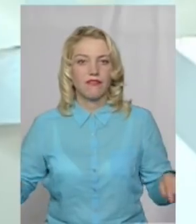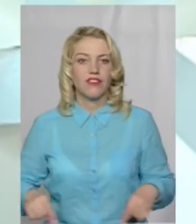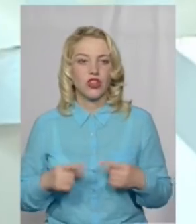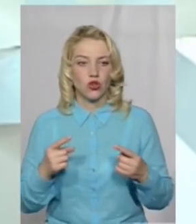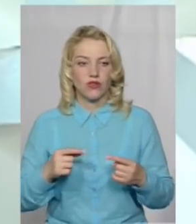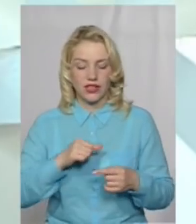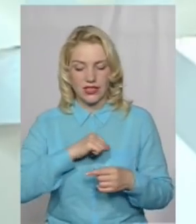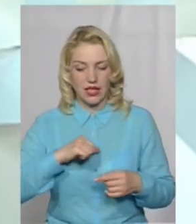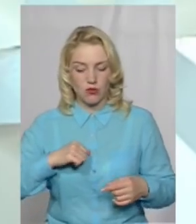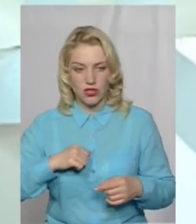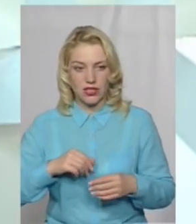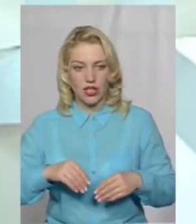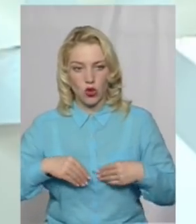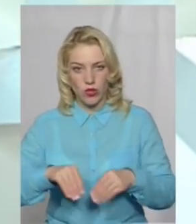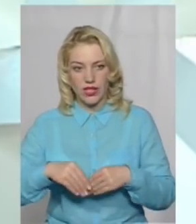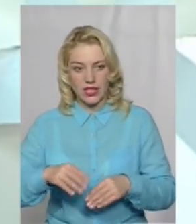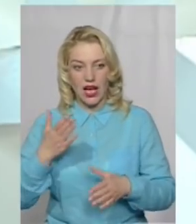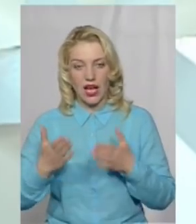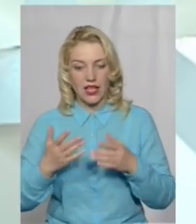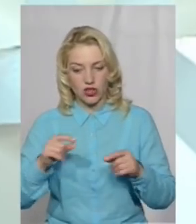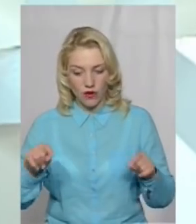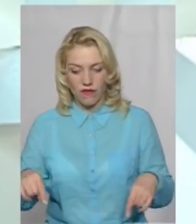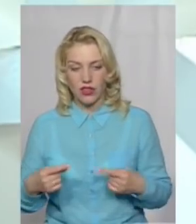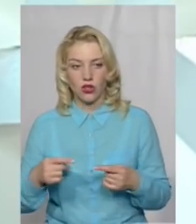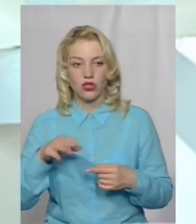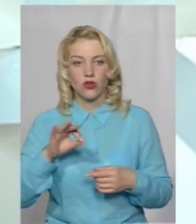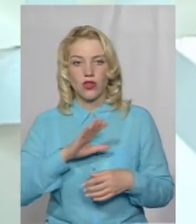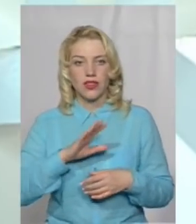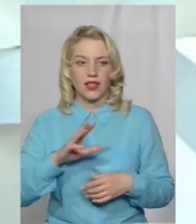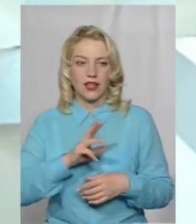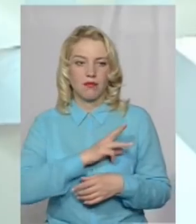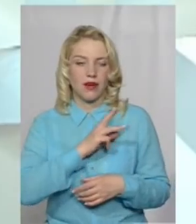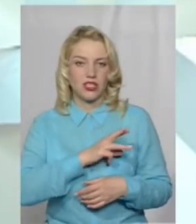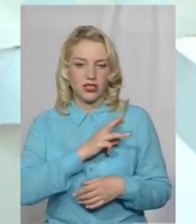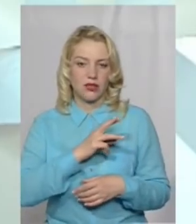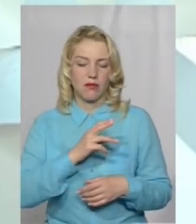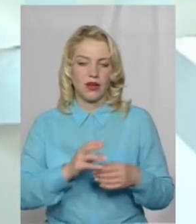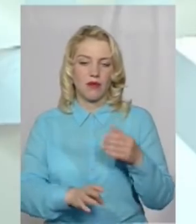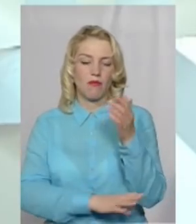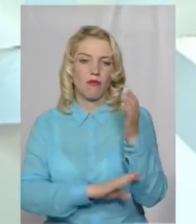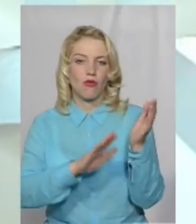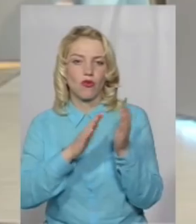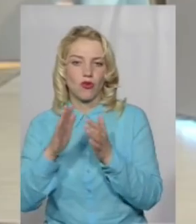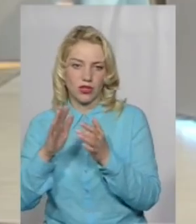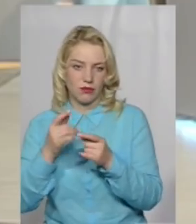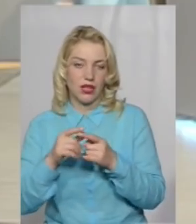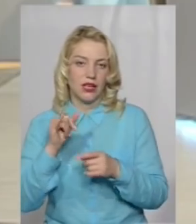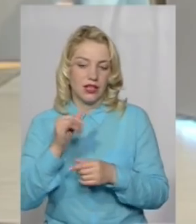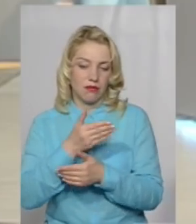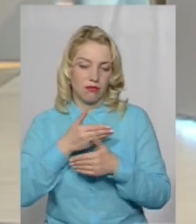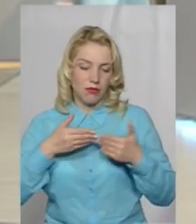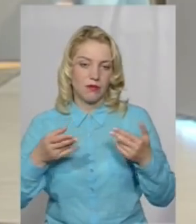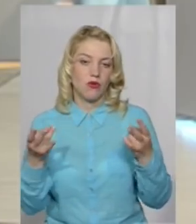відновити самостійно насадження, або якщо і відновить, то так званими небажаними породами. Так? Небажаними породами, і ми